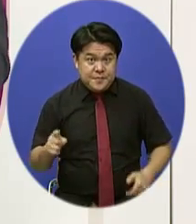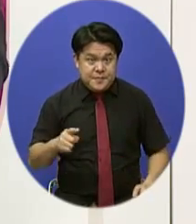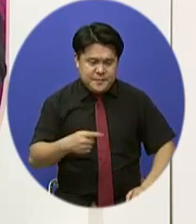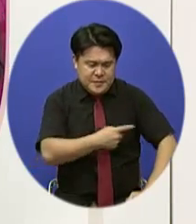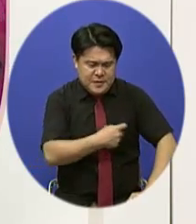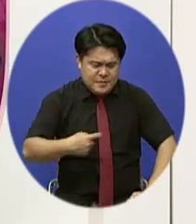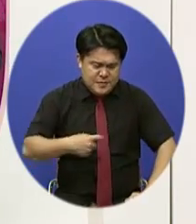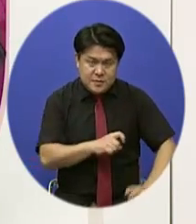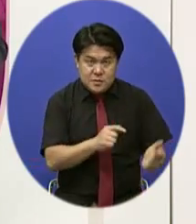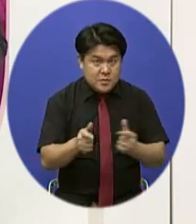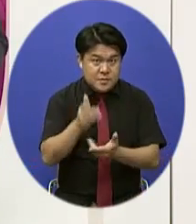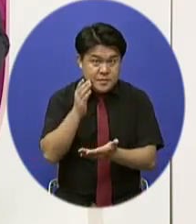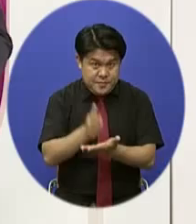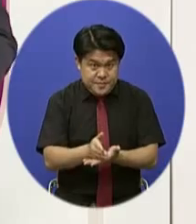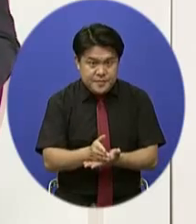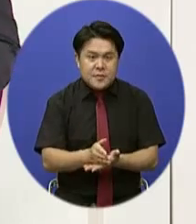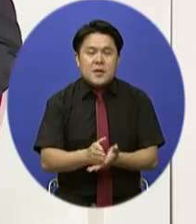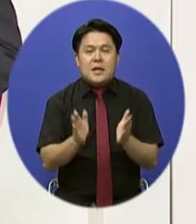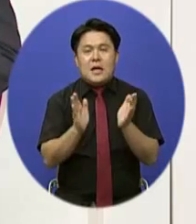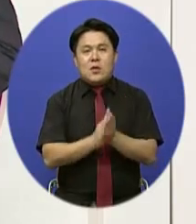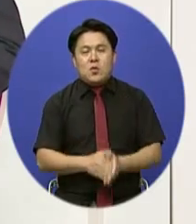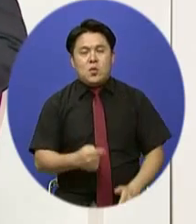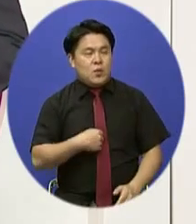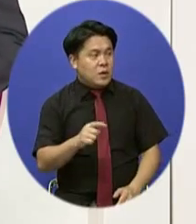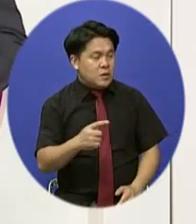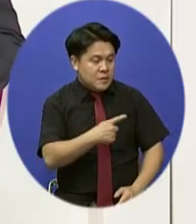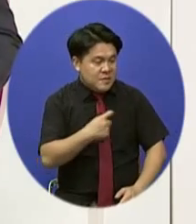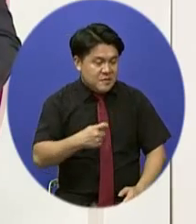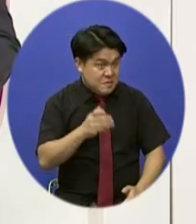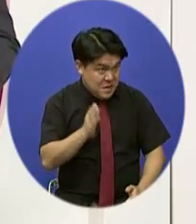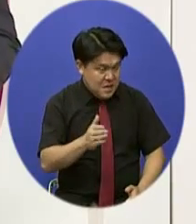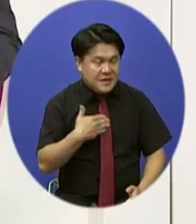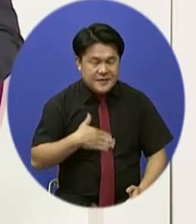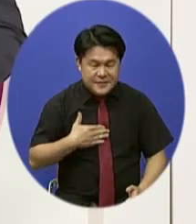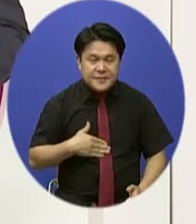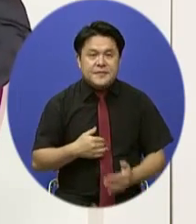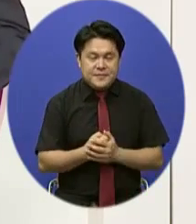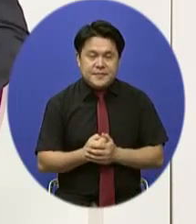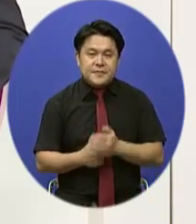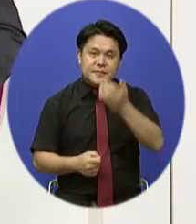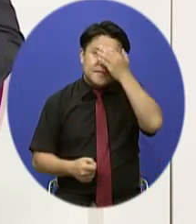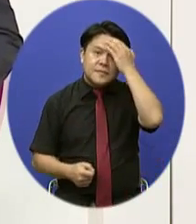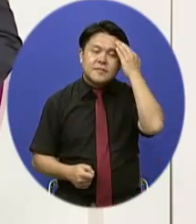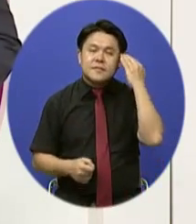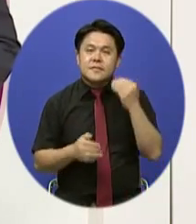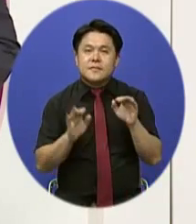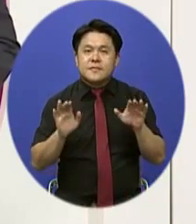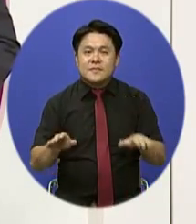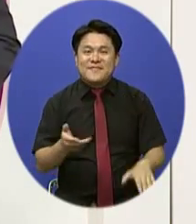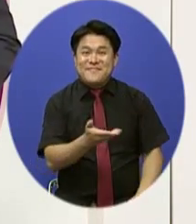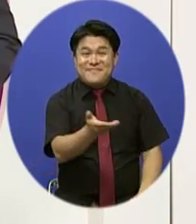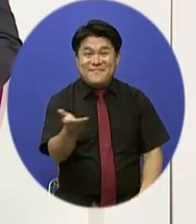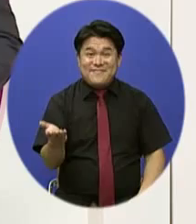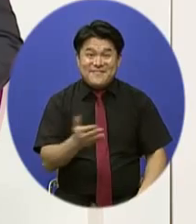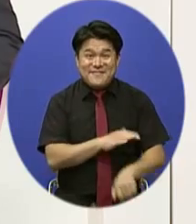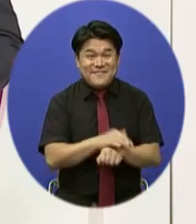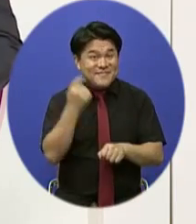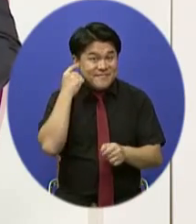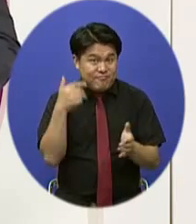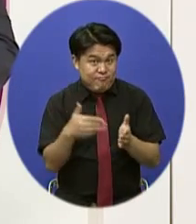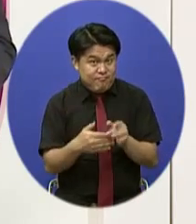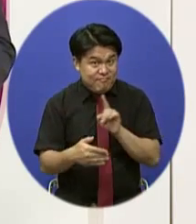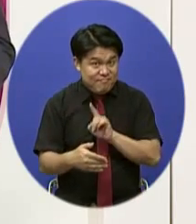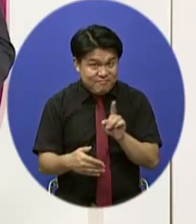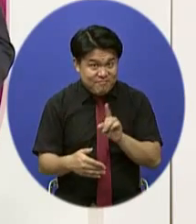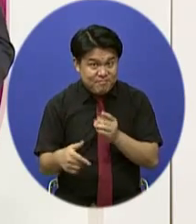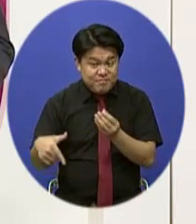향수 같은 거 뿌려서도 안 되고. 아, 저도 향수를 네, 좋아하는데 향수를 피해야 되겠군요. 네. 예, 예. 자, 여러분 잘들 들으셨죠? 네. 이제